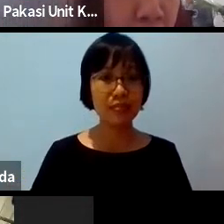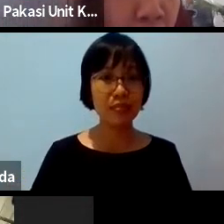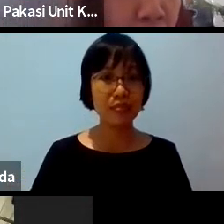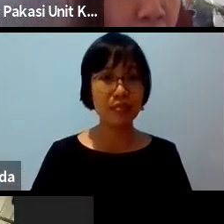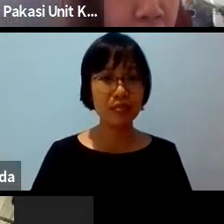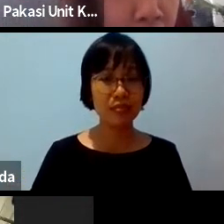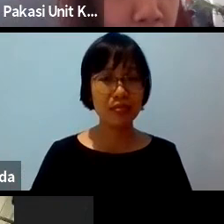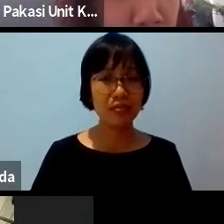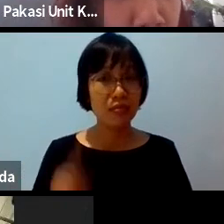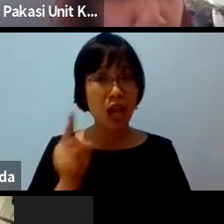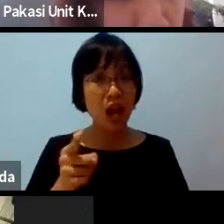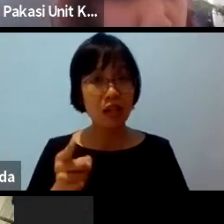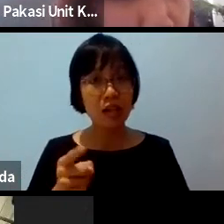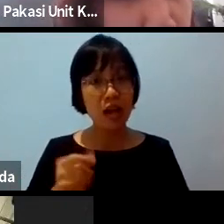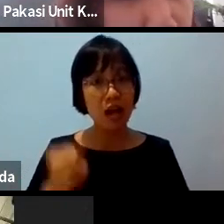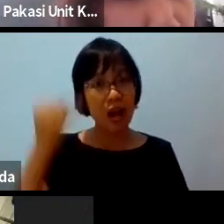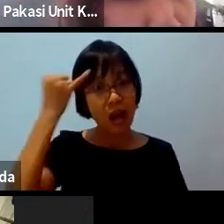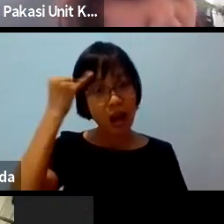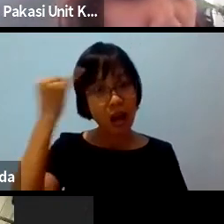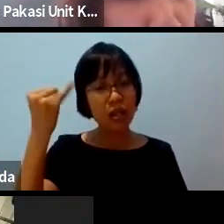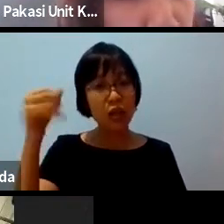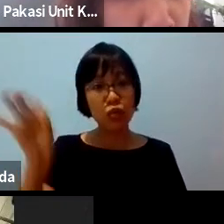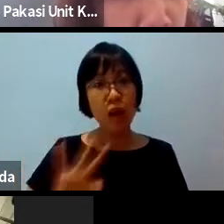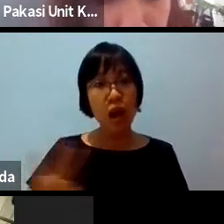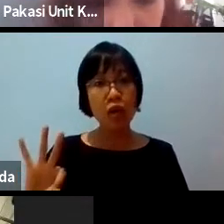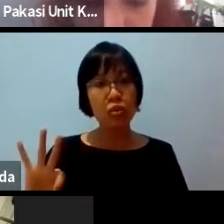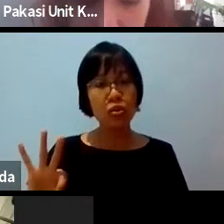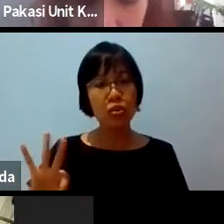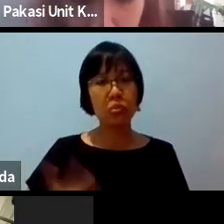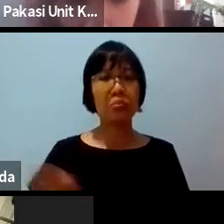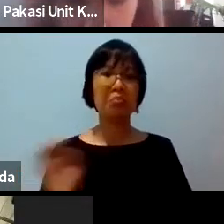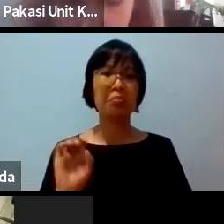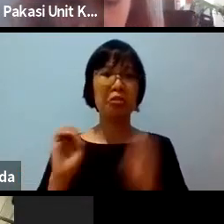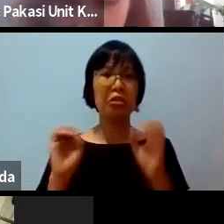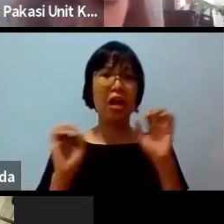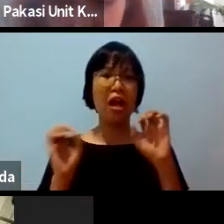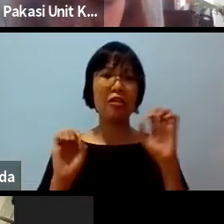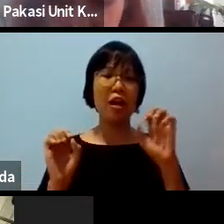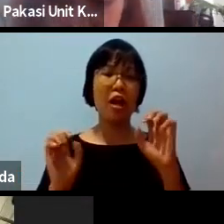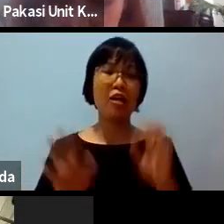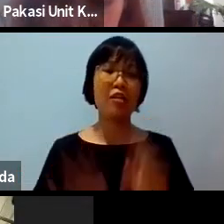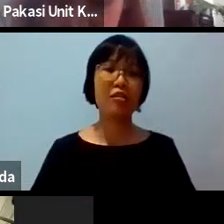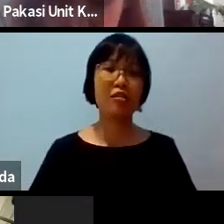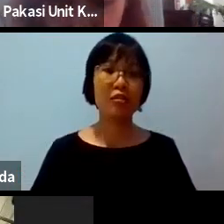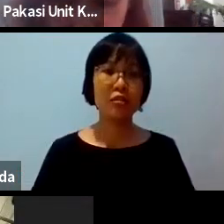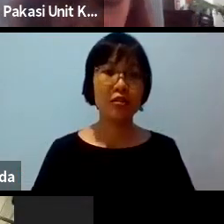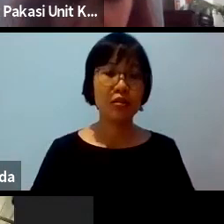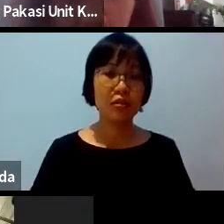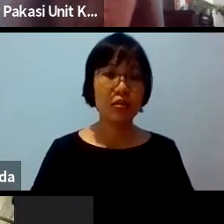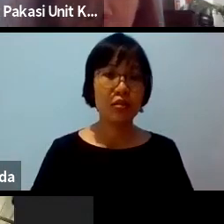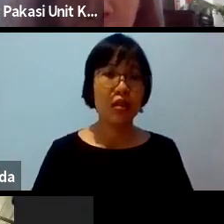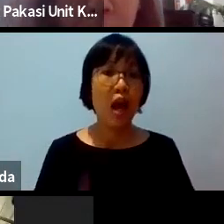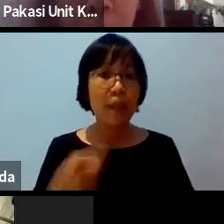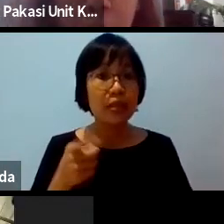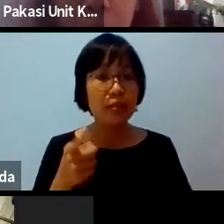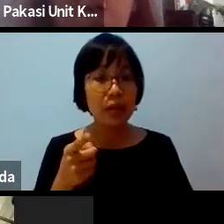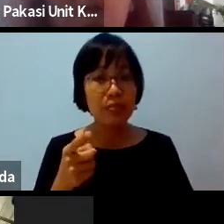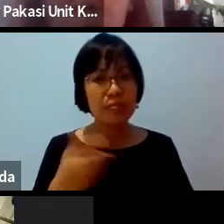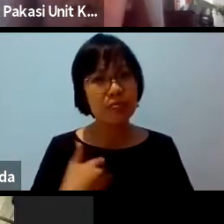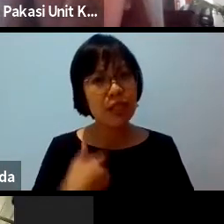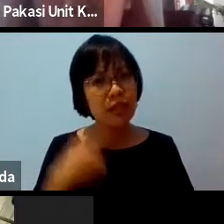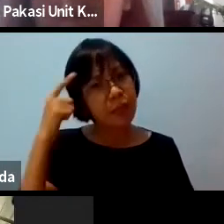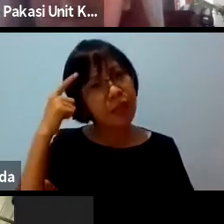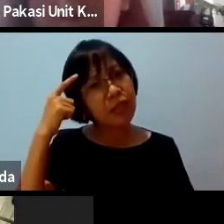baru yang lahir dari dunia kampus. Nah, salah satu sebabnya saya kira